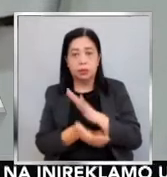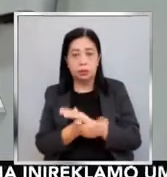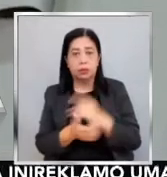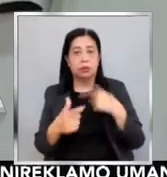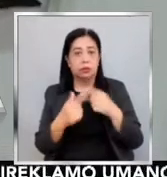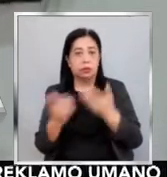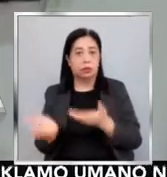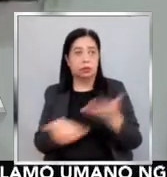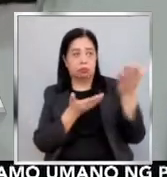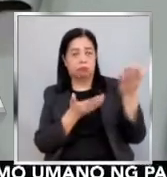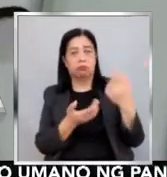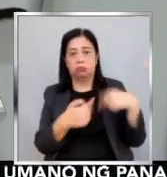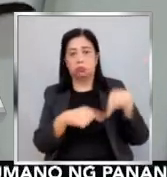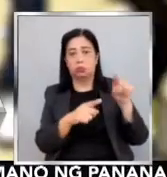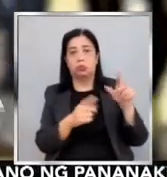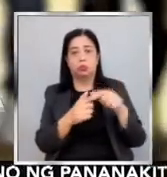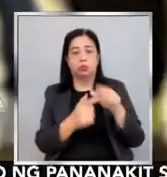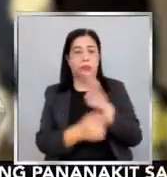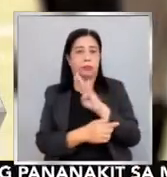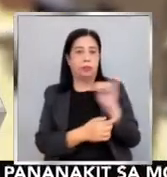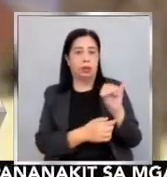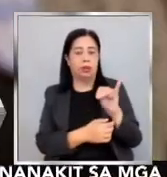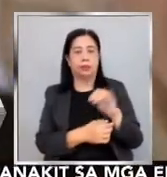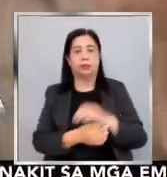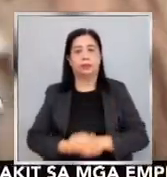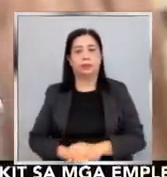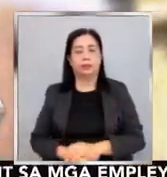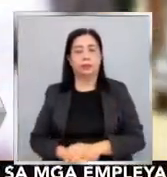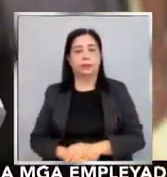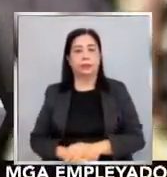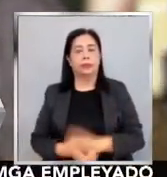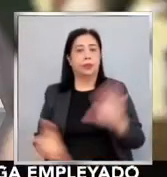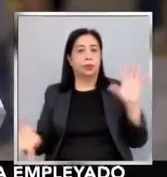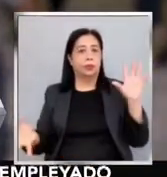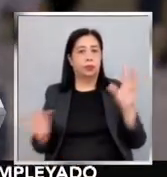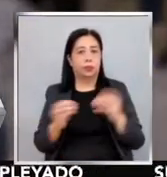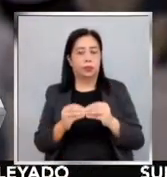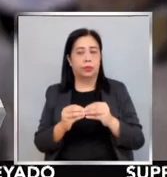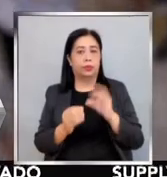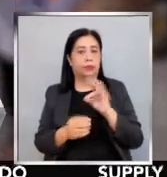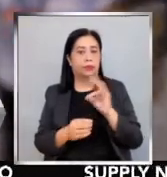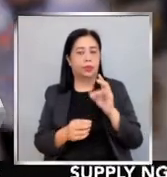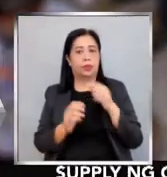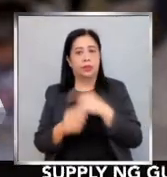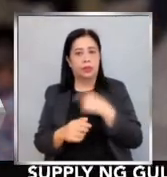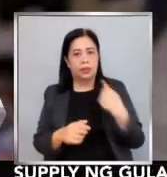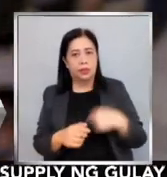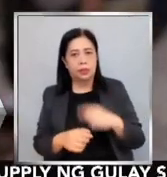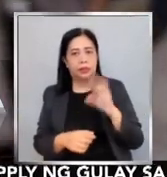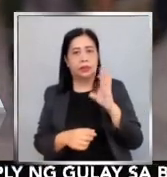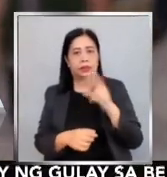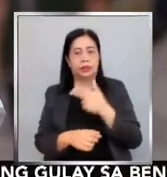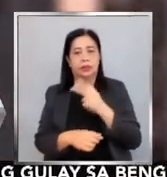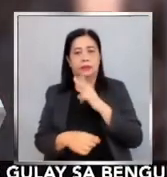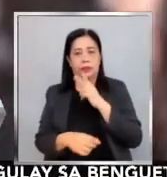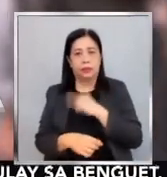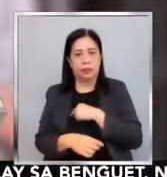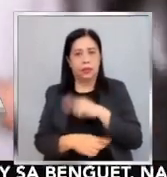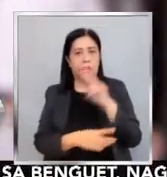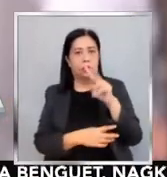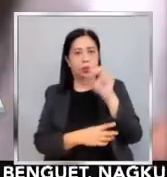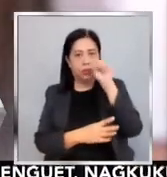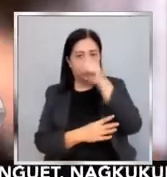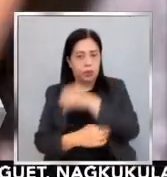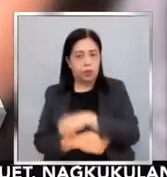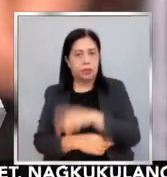to the Bureau of Immigration. Sa kabuuan, 70 Chinese, 16 na Vietnamese, 2 Taiwanese, 1